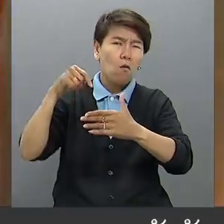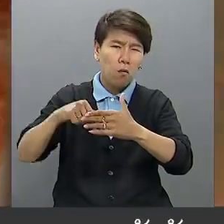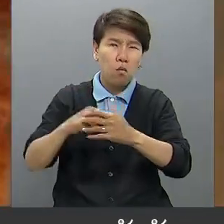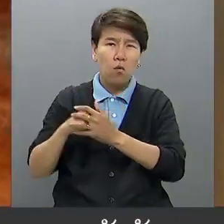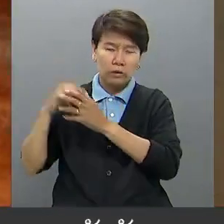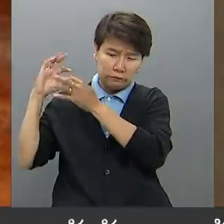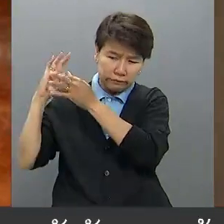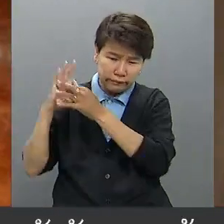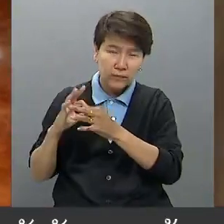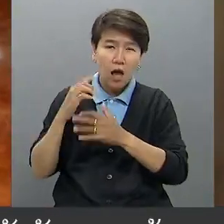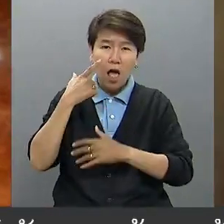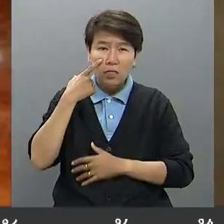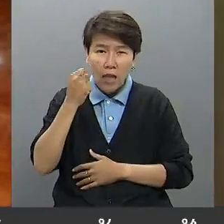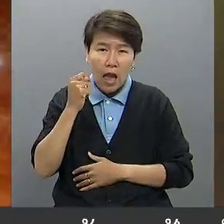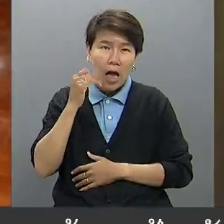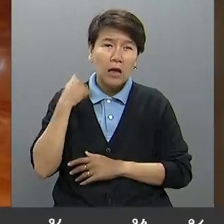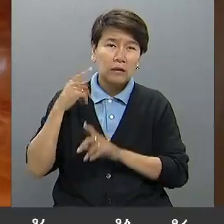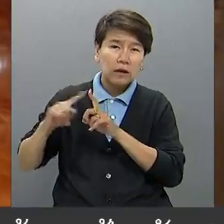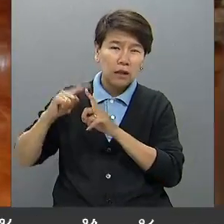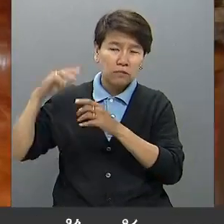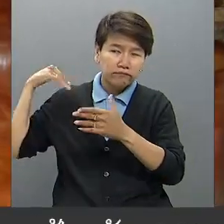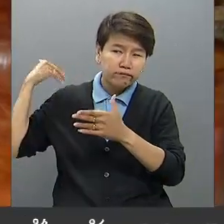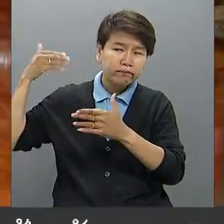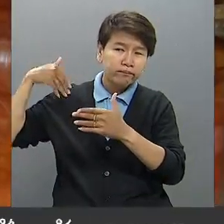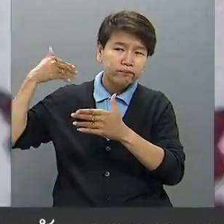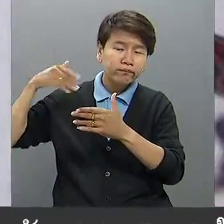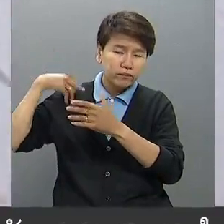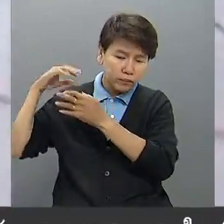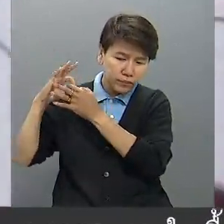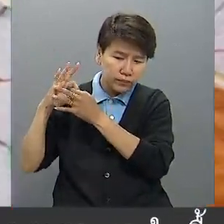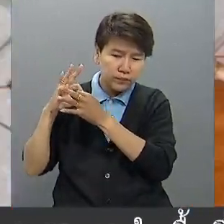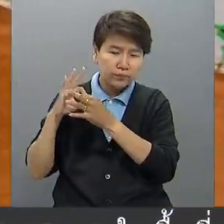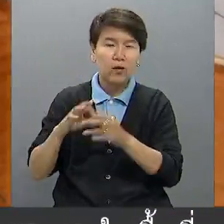านะครับผมก็เลยอนุรักษ์มาถึงทุกวันนี้ครับ